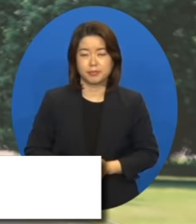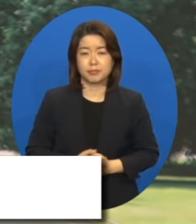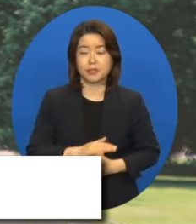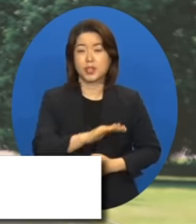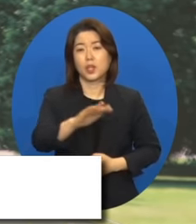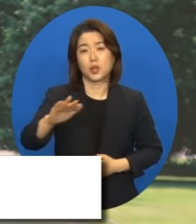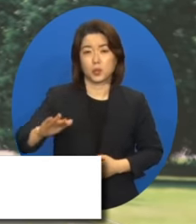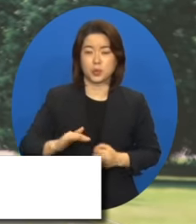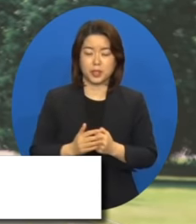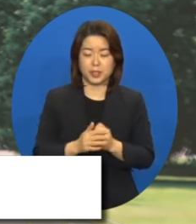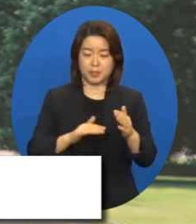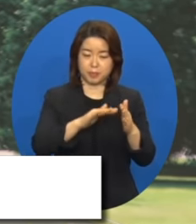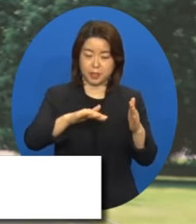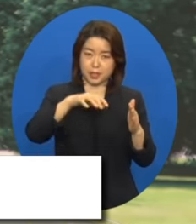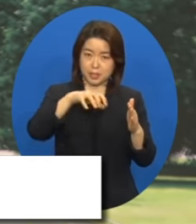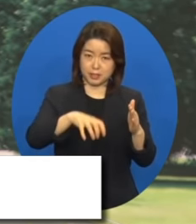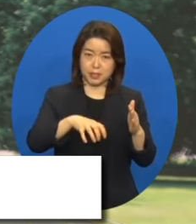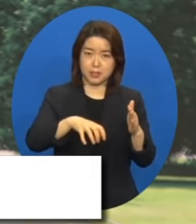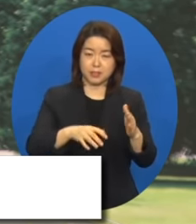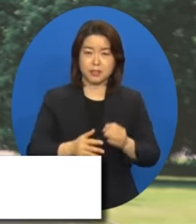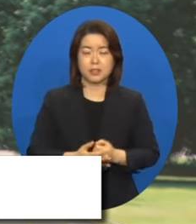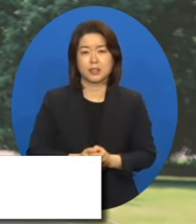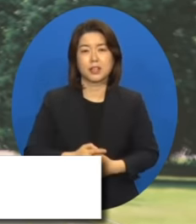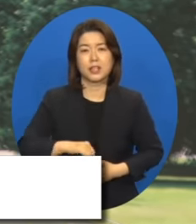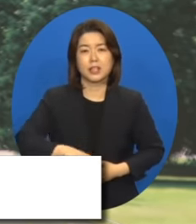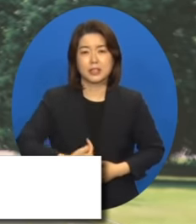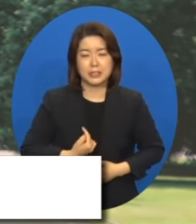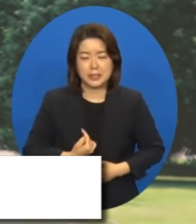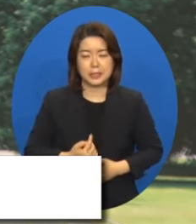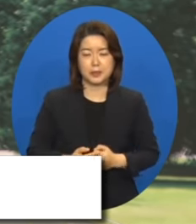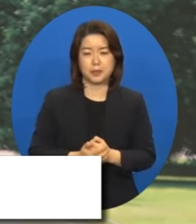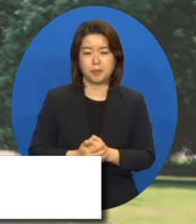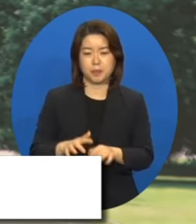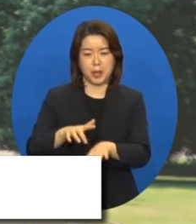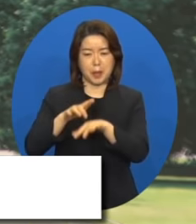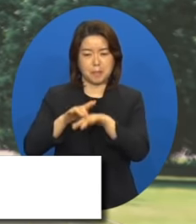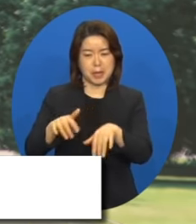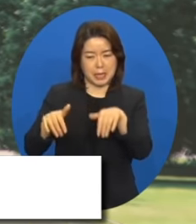우리가 가정 안에서 자기 자신도 마귀의